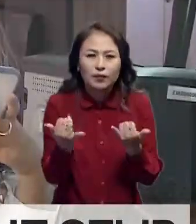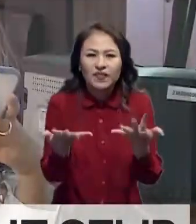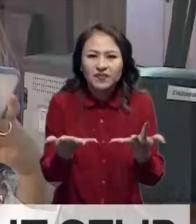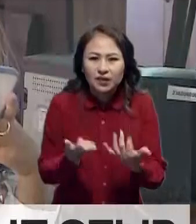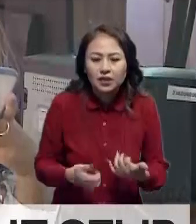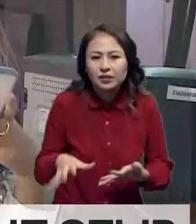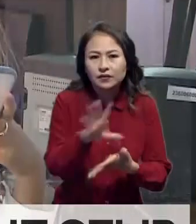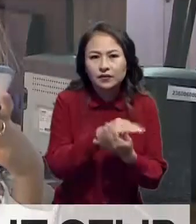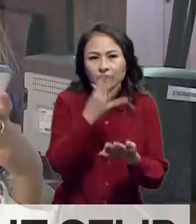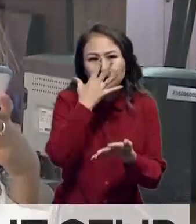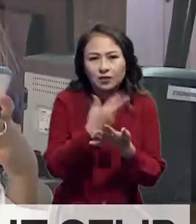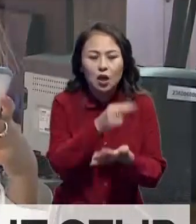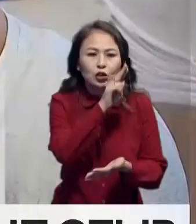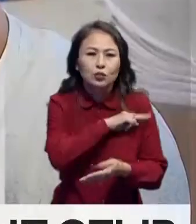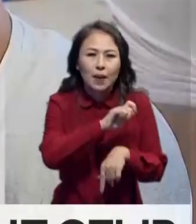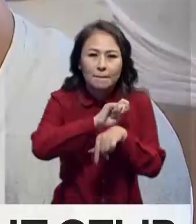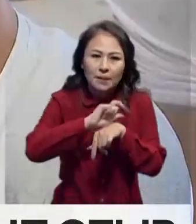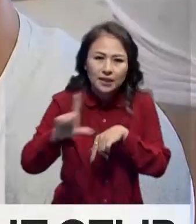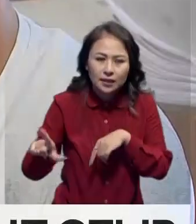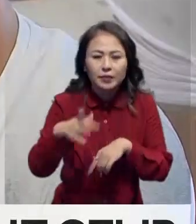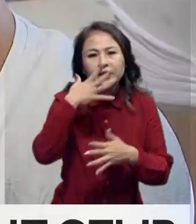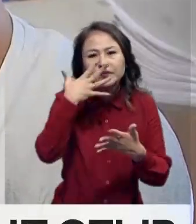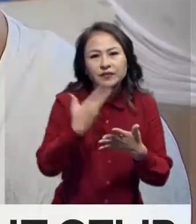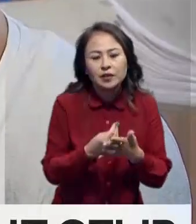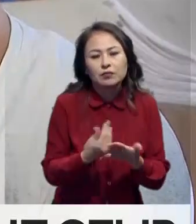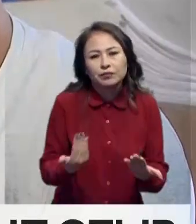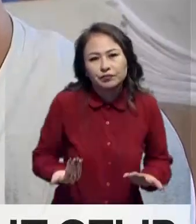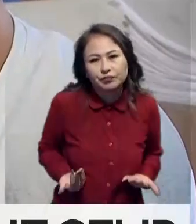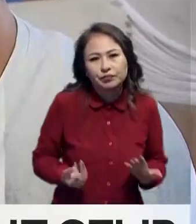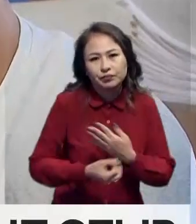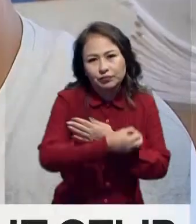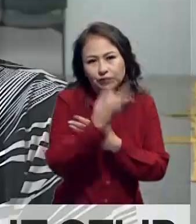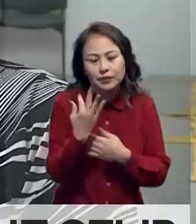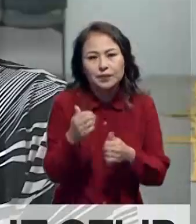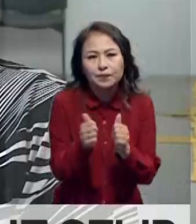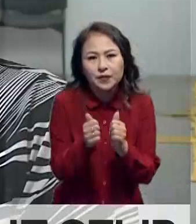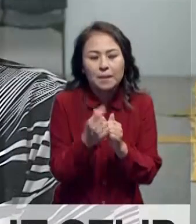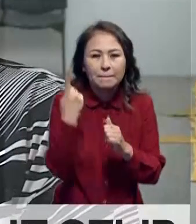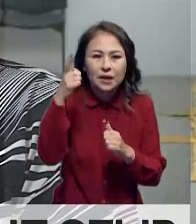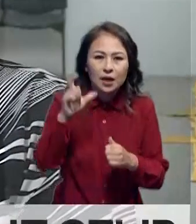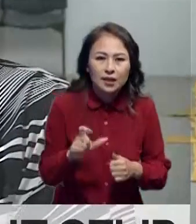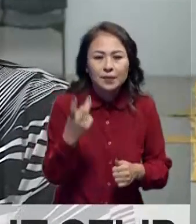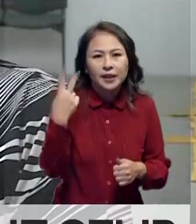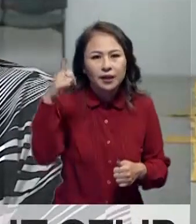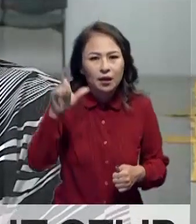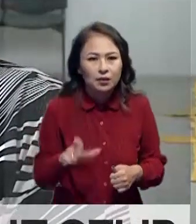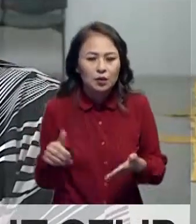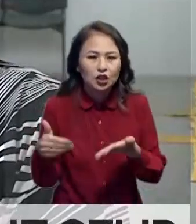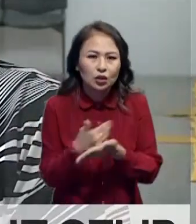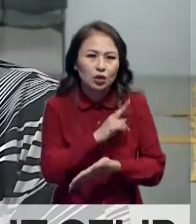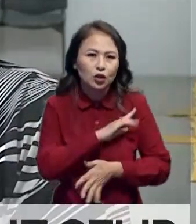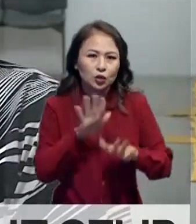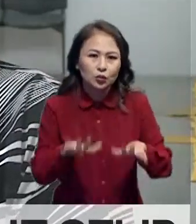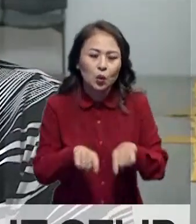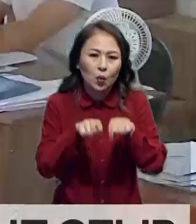барлығы өздерінің жұмыстарын бастап, өзін асырап дегендей қастарына жаңа бір адам, екі адамнан жаңа жұмыс